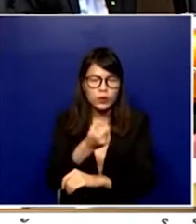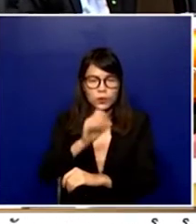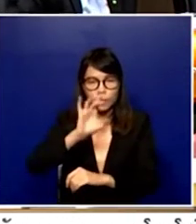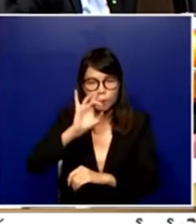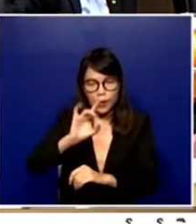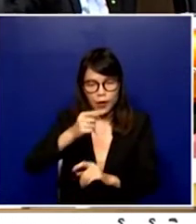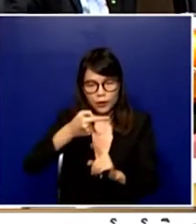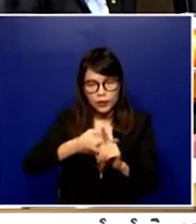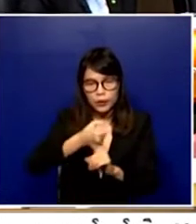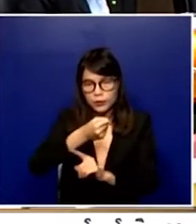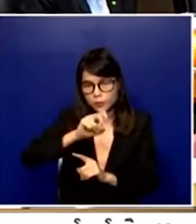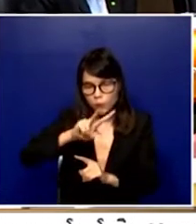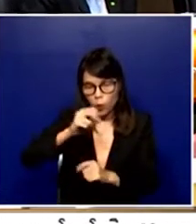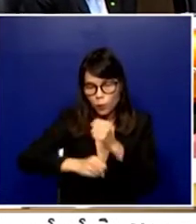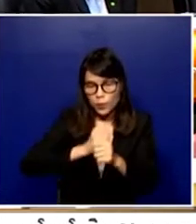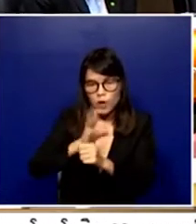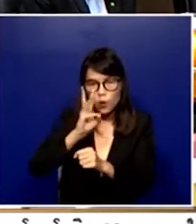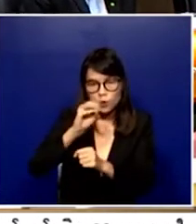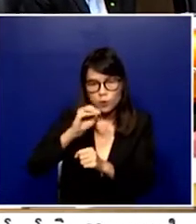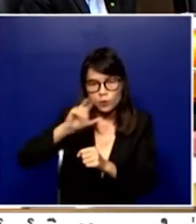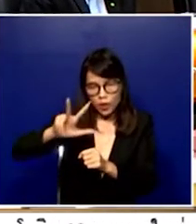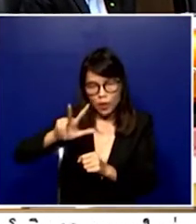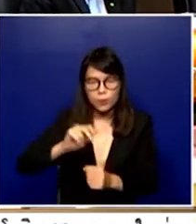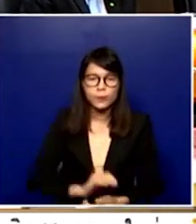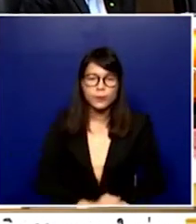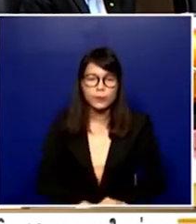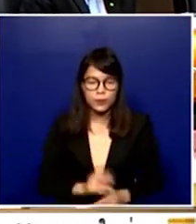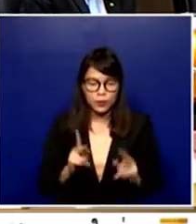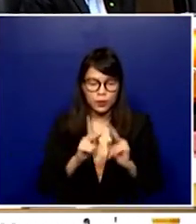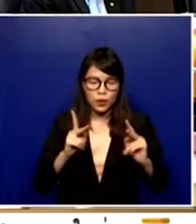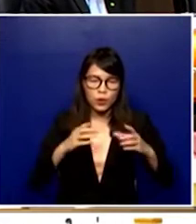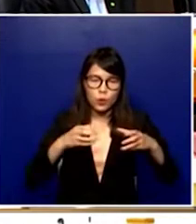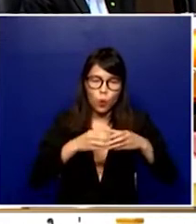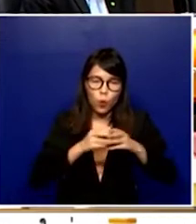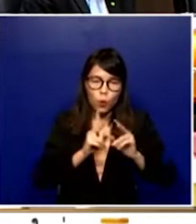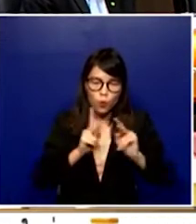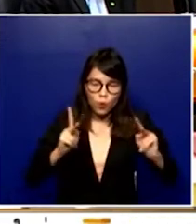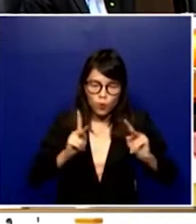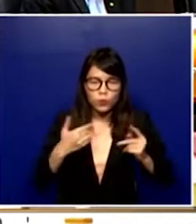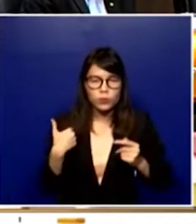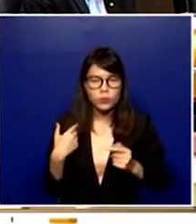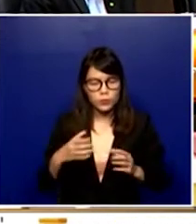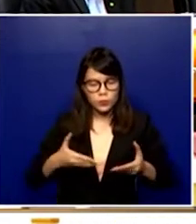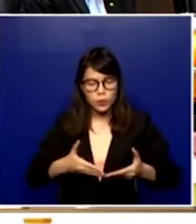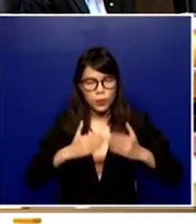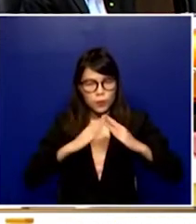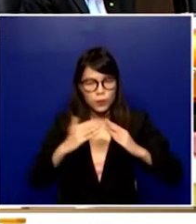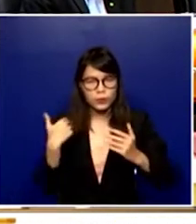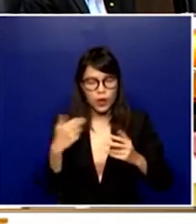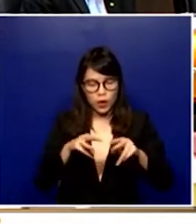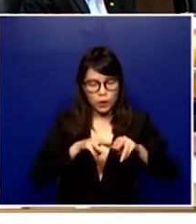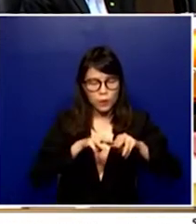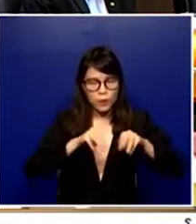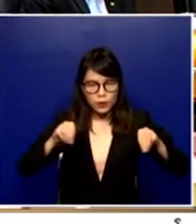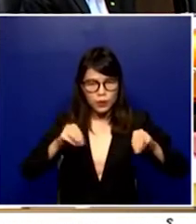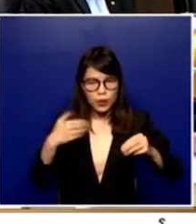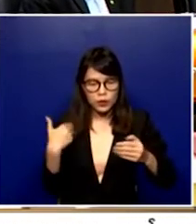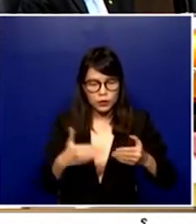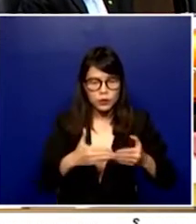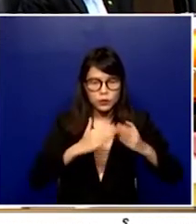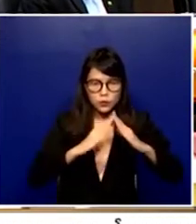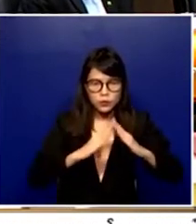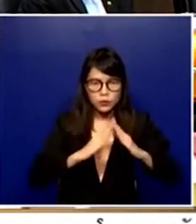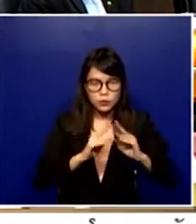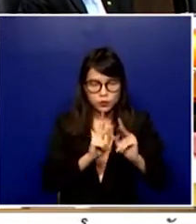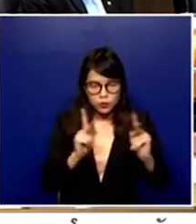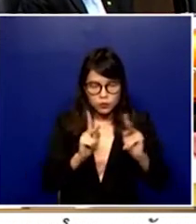ิ่หาคม ปี 63ขณะกรมการป.ป.ช. พึ่งจะสรางมาตรฐานขึ้นมาค่ะท่านขณ